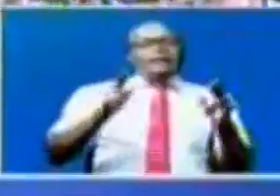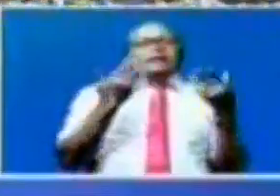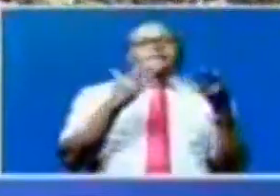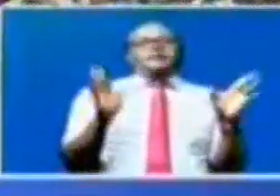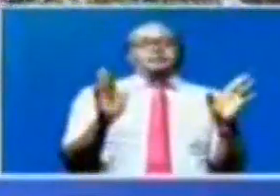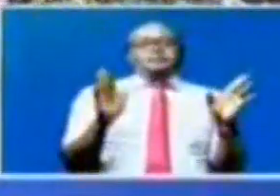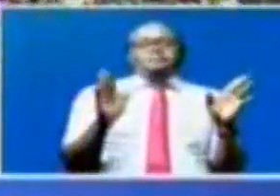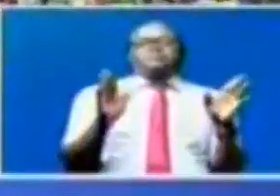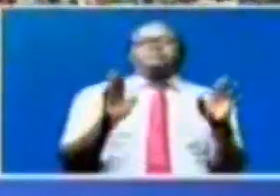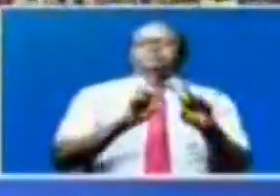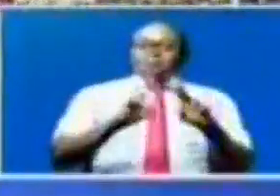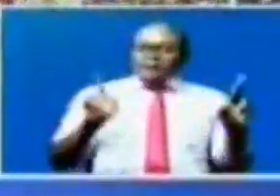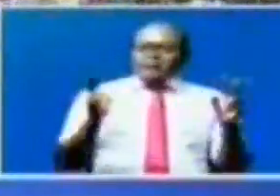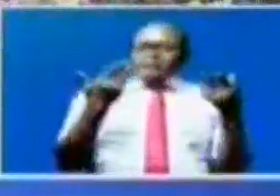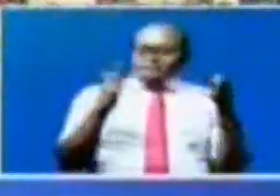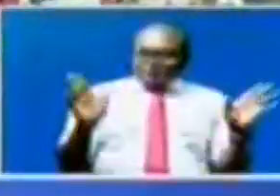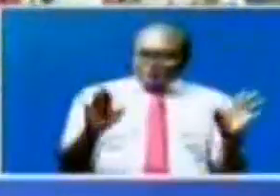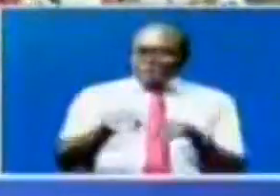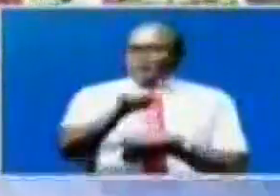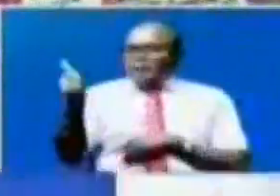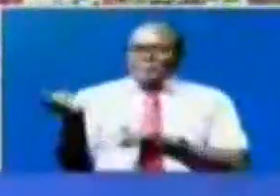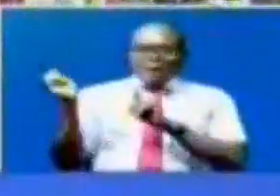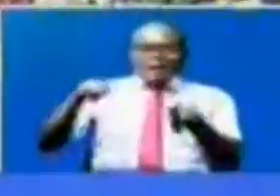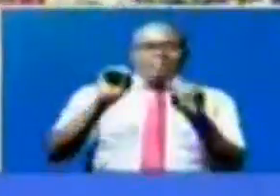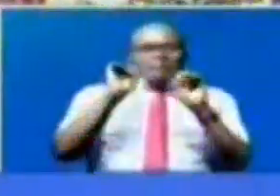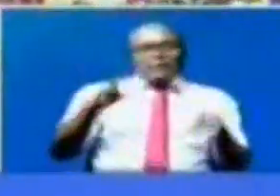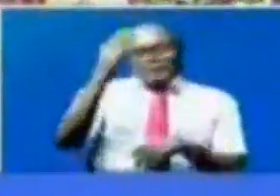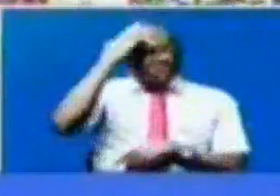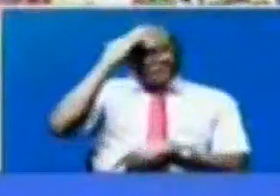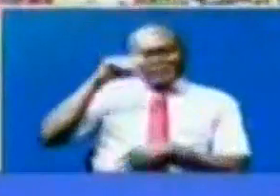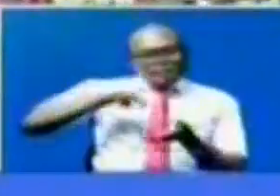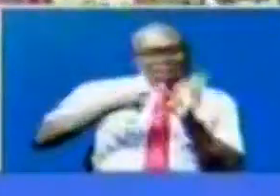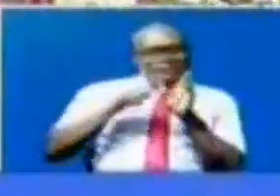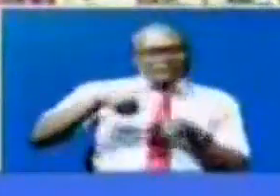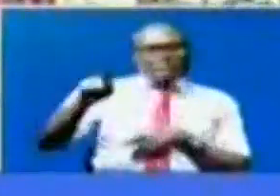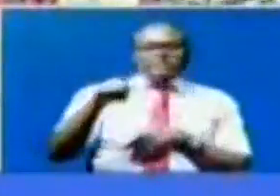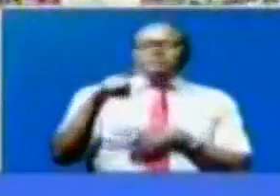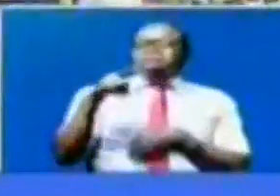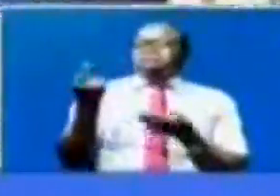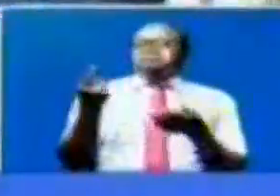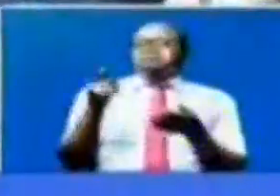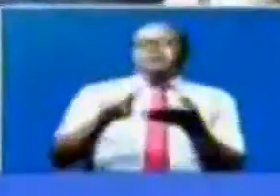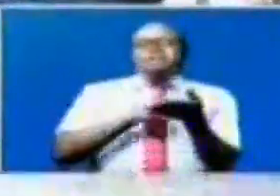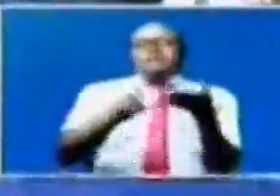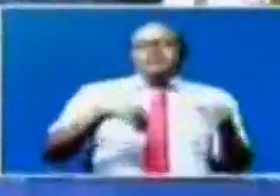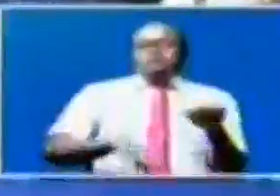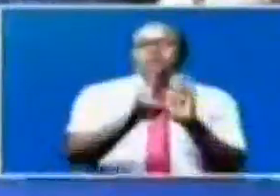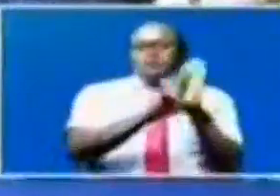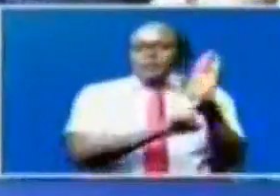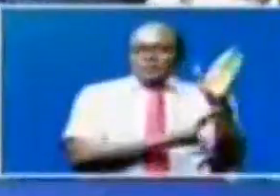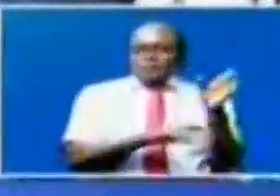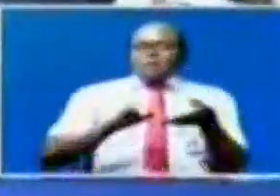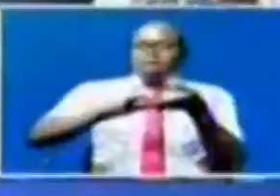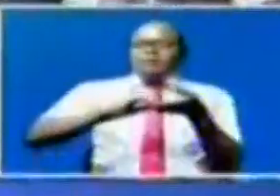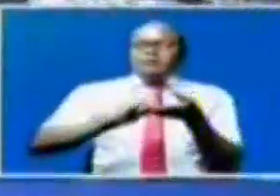kitu. Tushajiandaa. Wale ambao wanasema hizi weka kwa barabara kumaanisha wako tayari kufuata sheria za Michuki. But the Federation